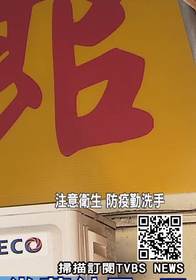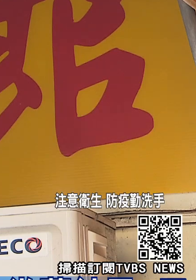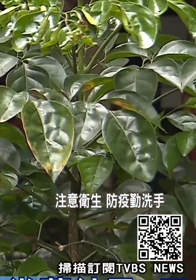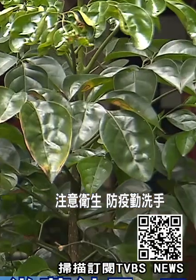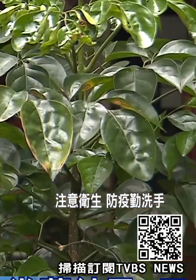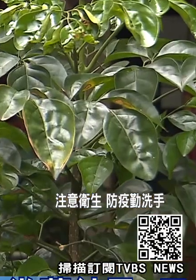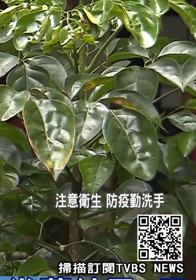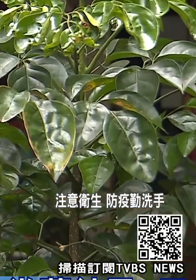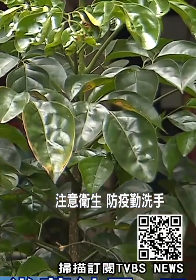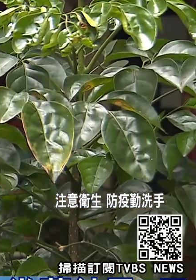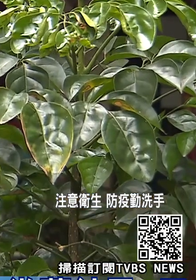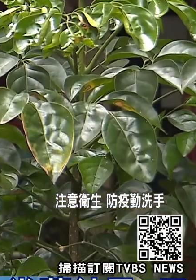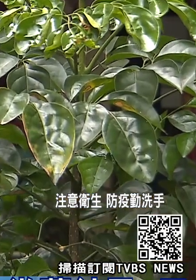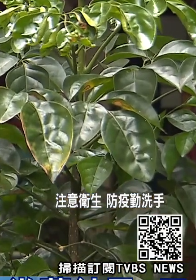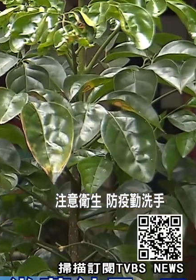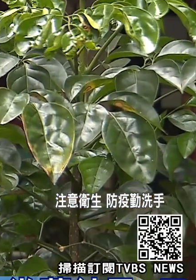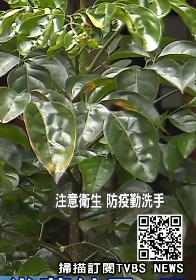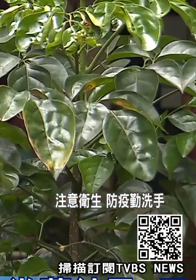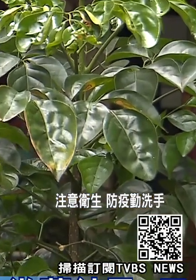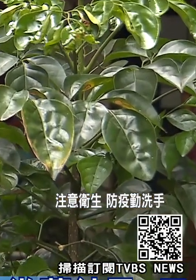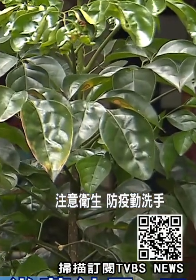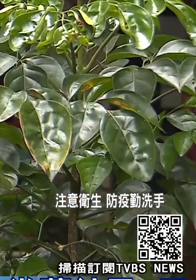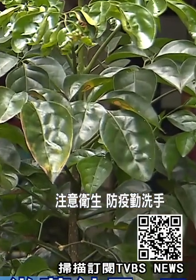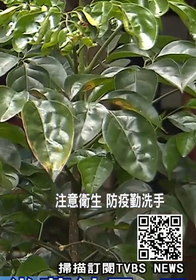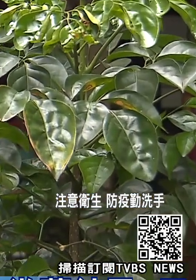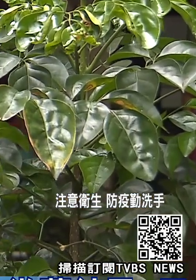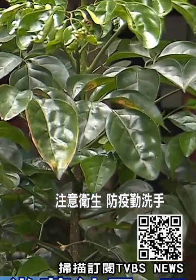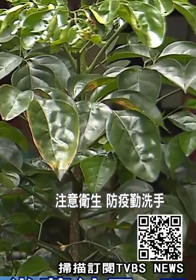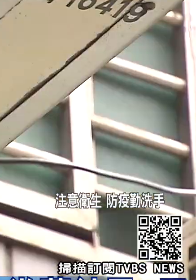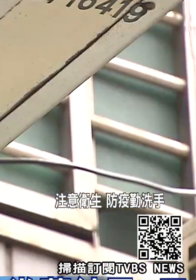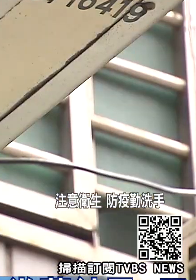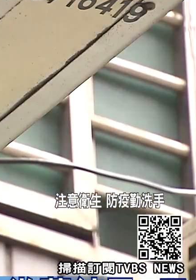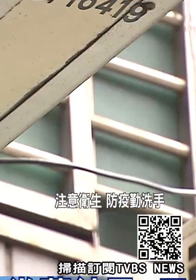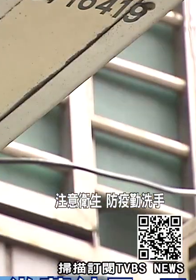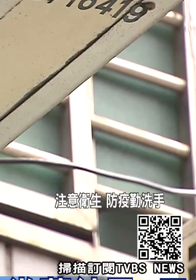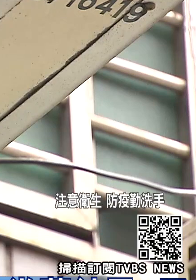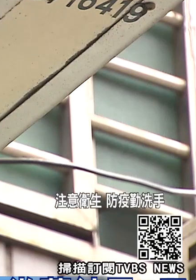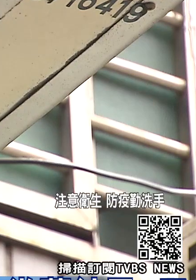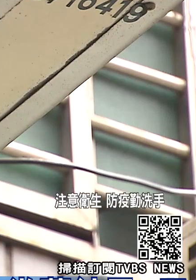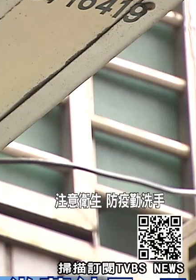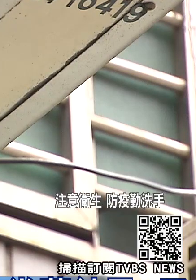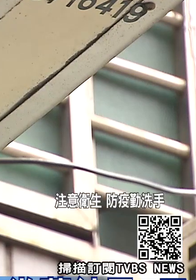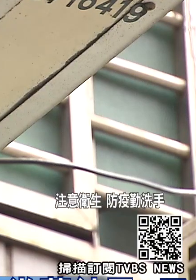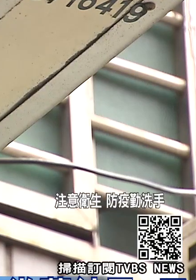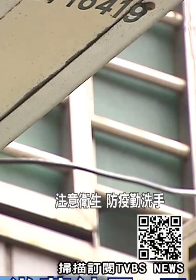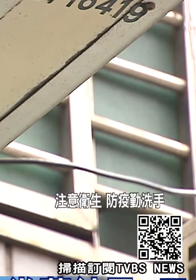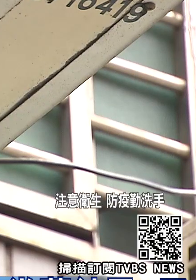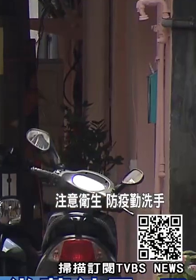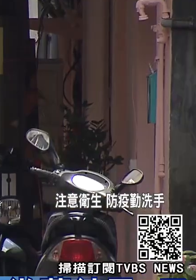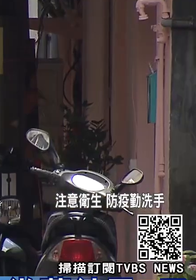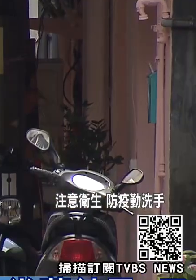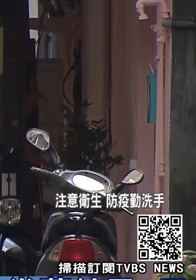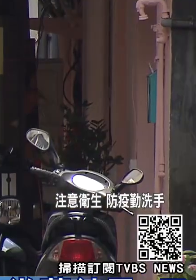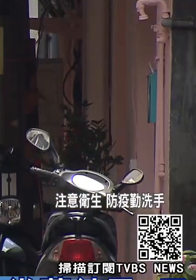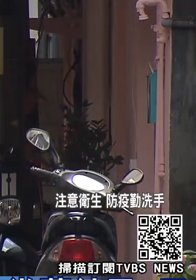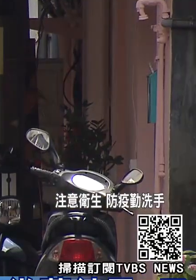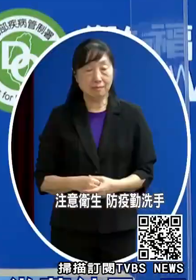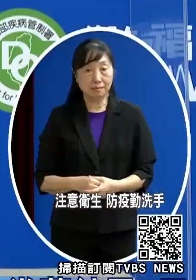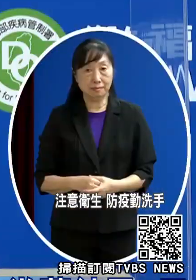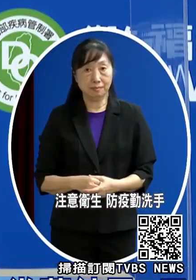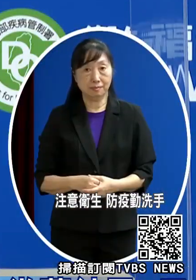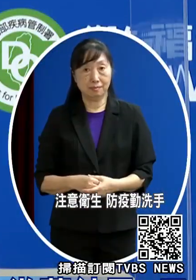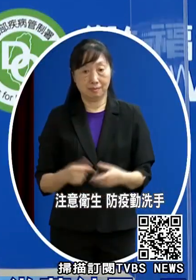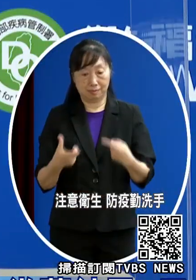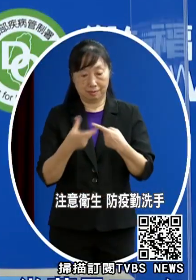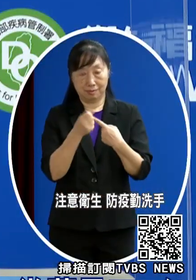三大群聚感染。案一二一七是最早发病的人，比狮子会、游艺场群聚最早发病的指标个案还早了七天左右。